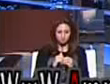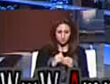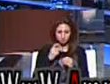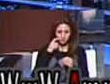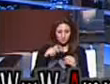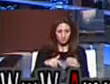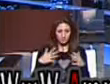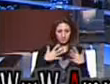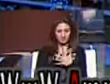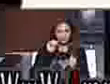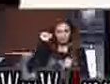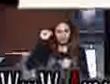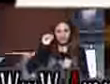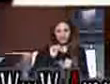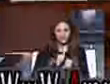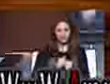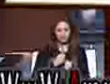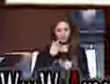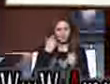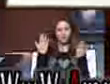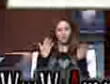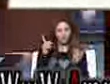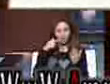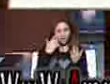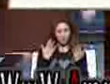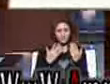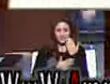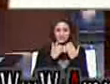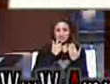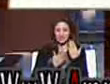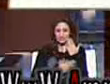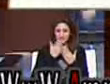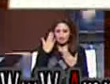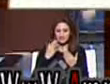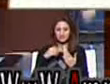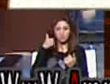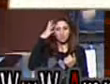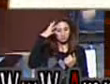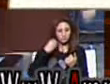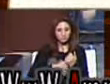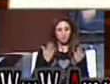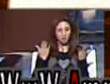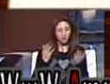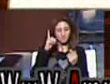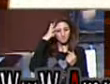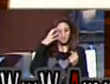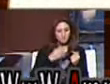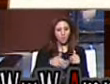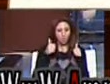دي إن شاء الله ربنا يجعل العام الجديد عام مبروك على مصر كلها.